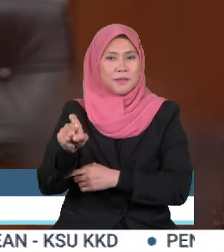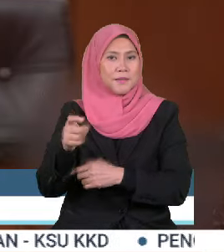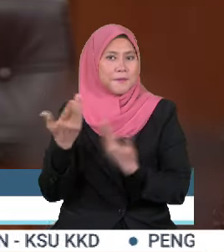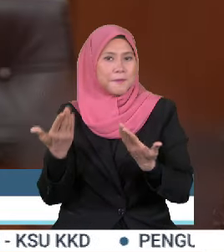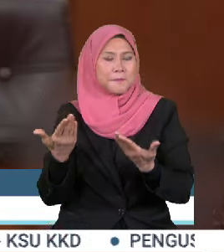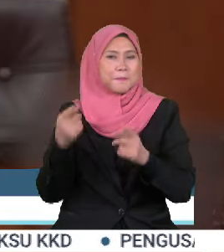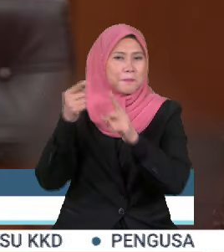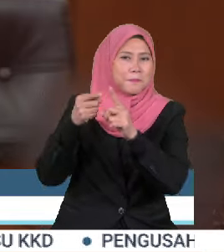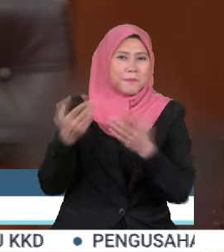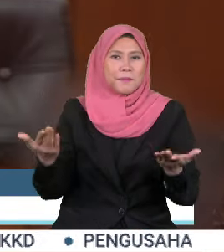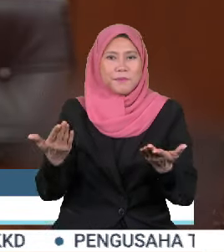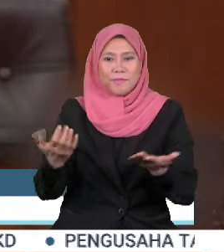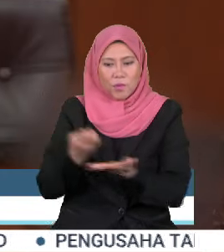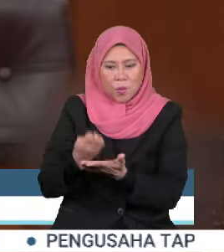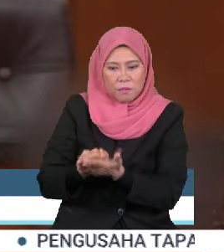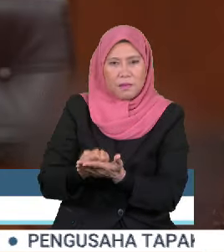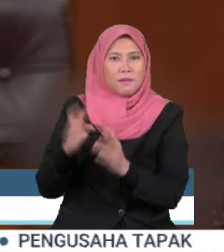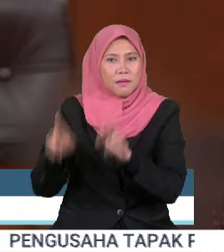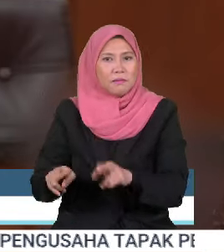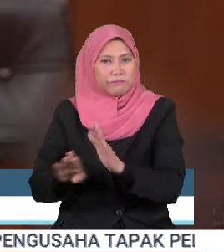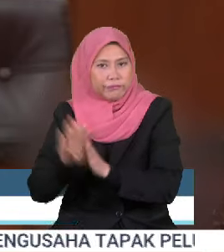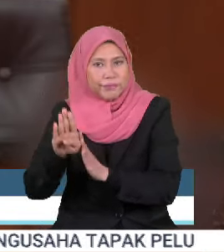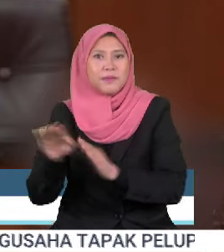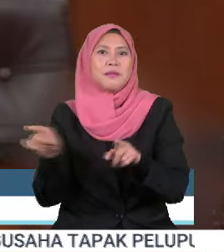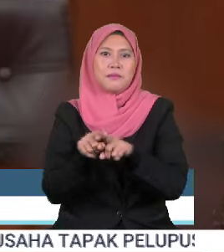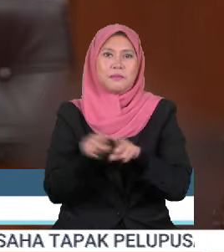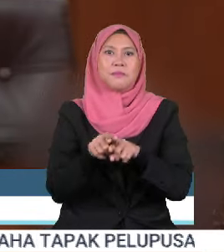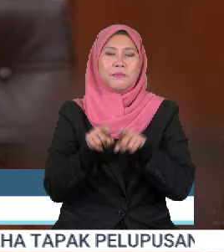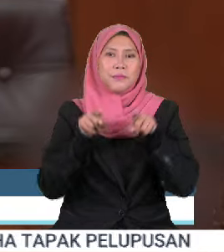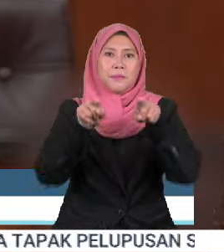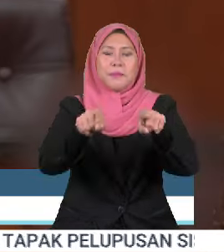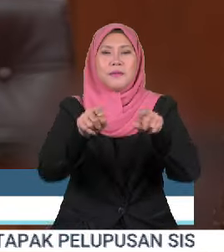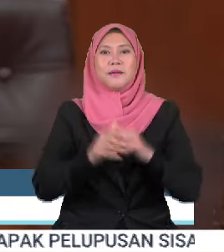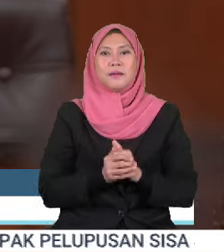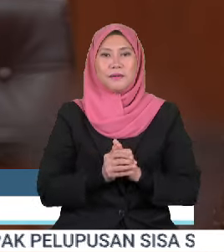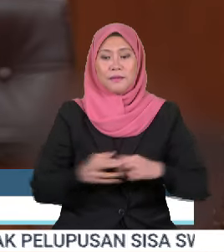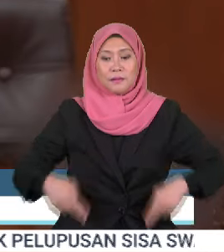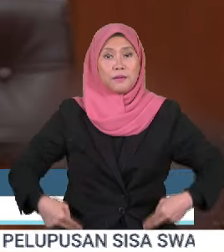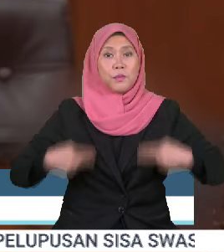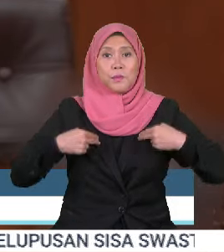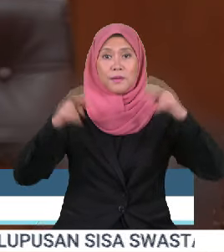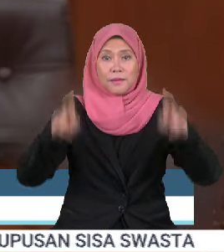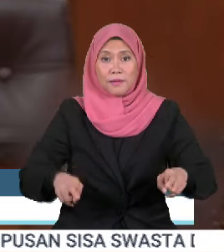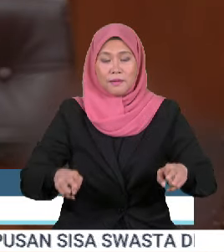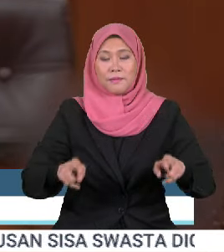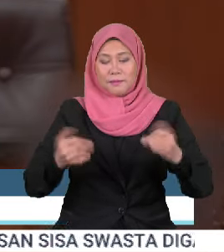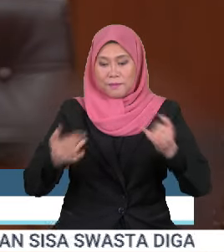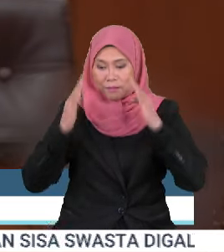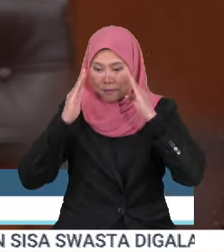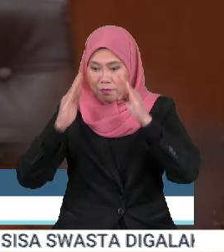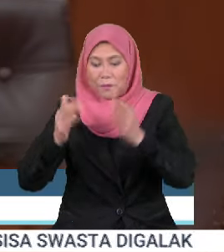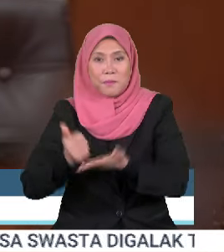aspek kesejahteraan secara menyeluruh bagi meningkatkan derajat hidup rakyat tumpuan akan membangun untuk